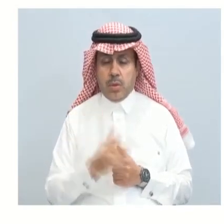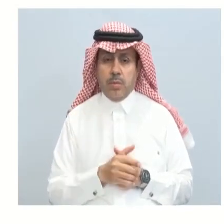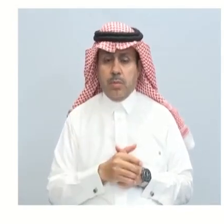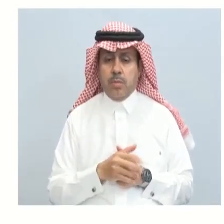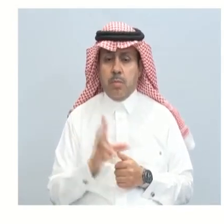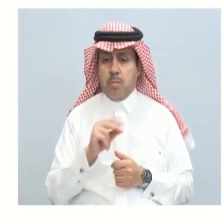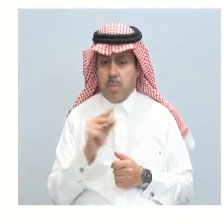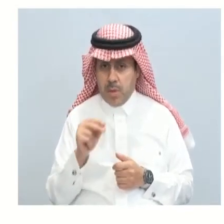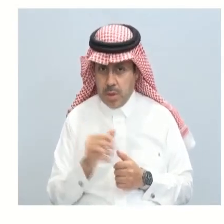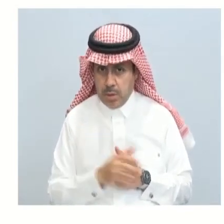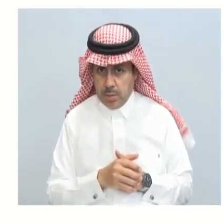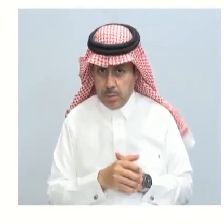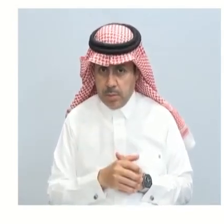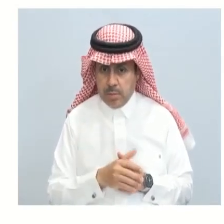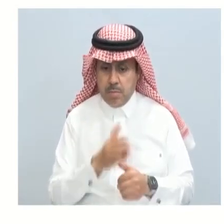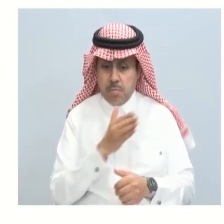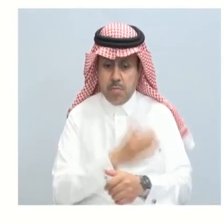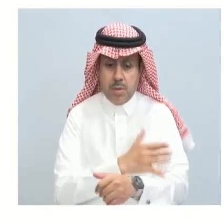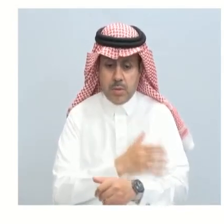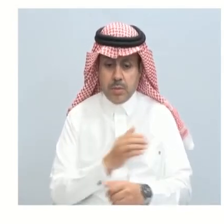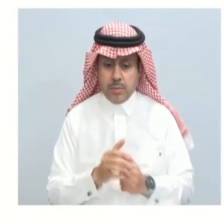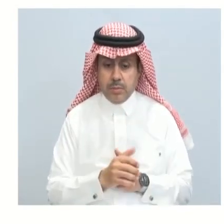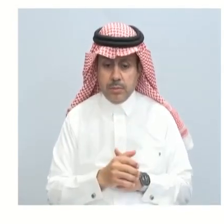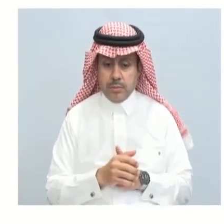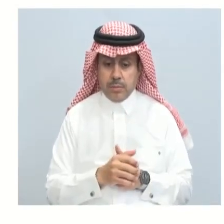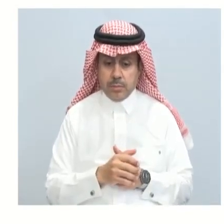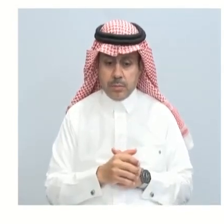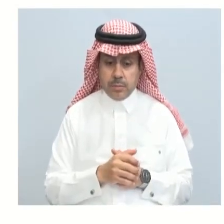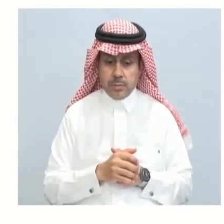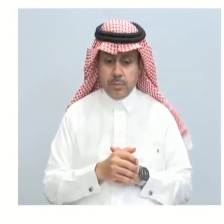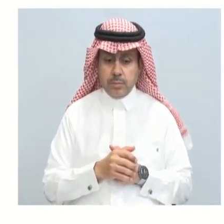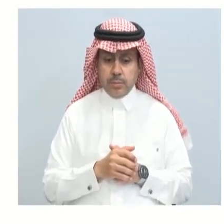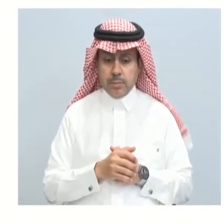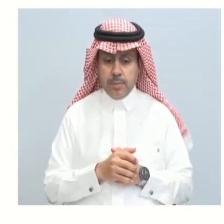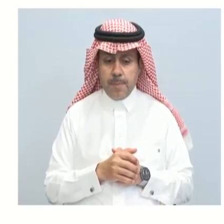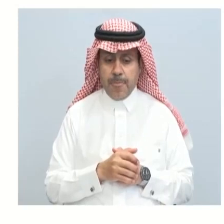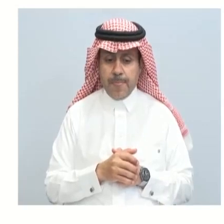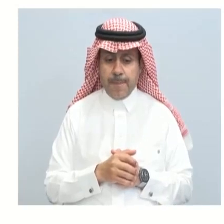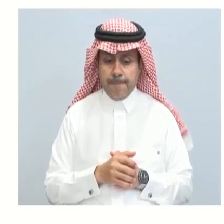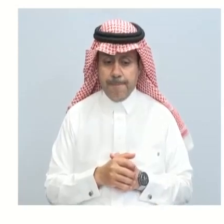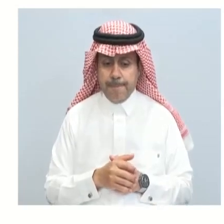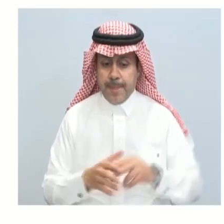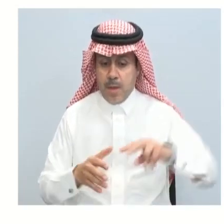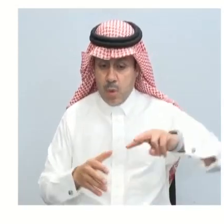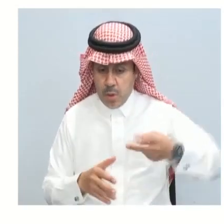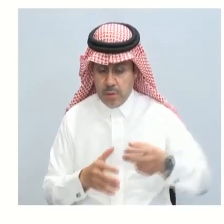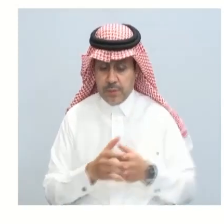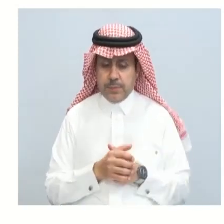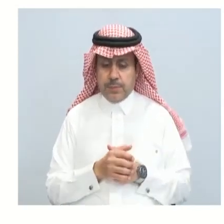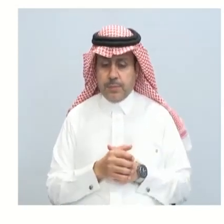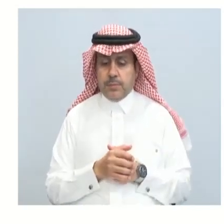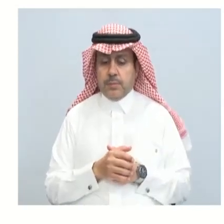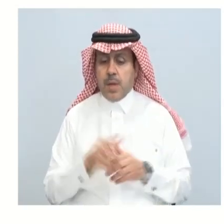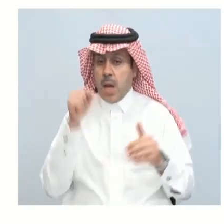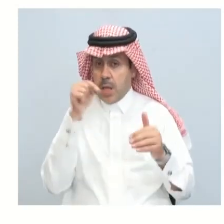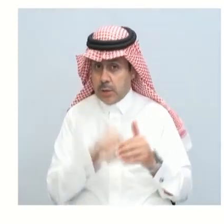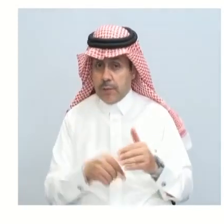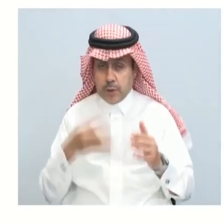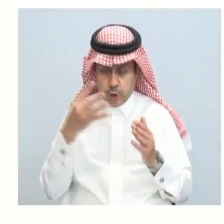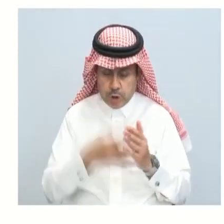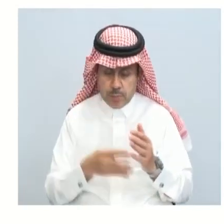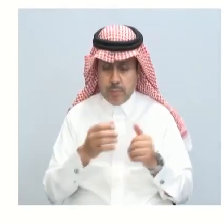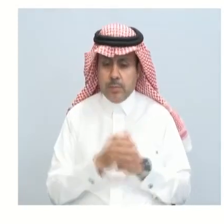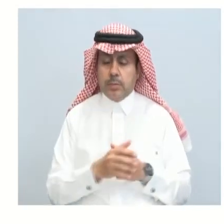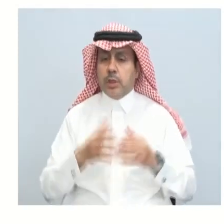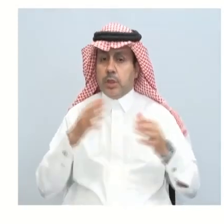كمرض المراه مثلا ونحو ذلك لان ذلك يخالف المقصد الشرعي من